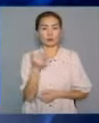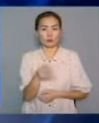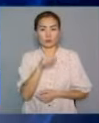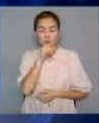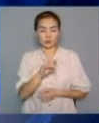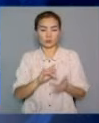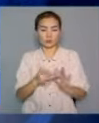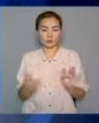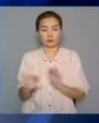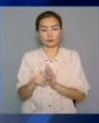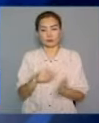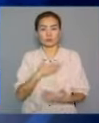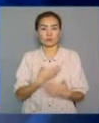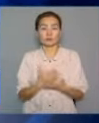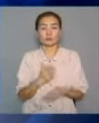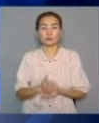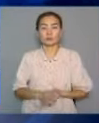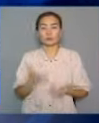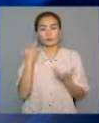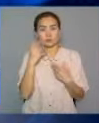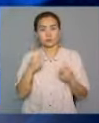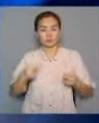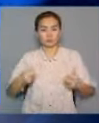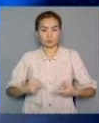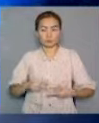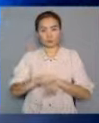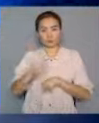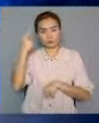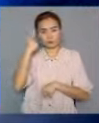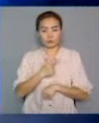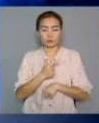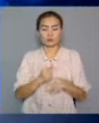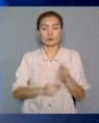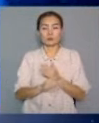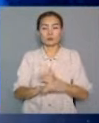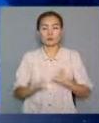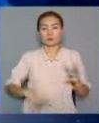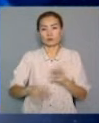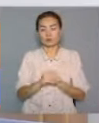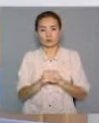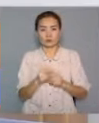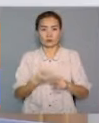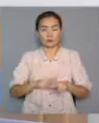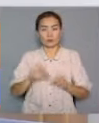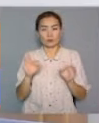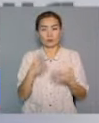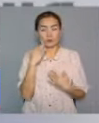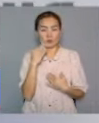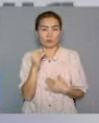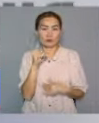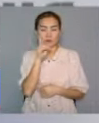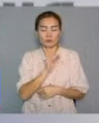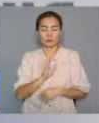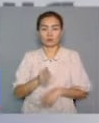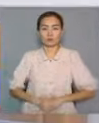платформасымен әлеуметтік желіде белсенді. Заман ағынымен сай білікті ұстаз бастауыш сынып оқушыларына мұндай әдіс жеңіл